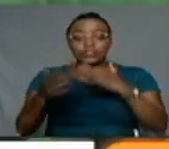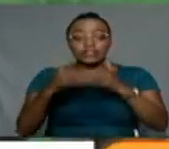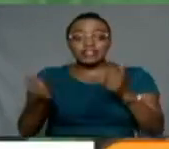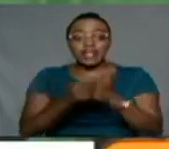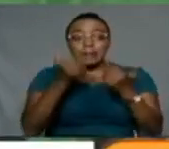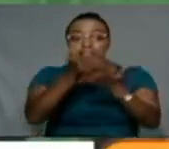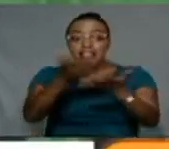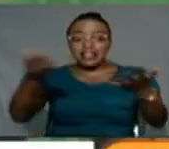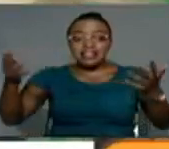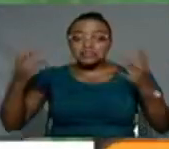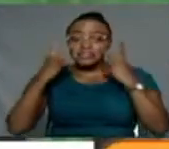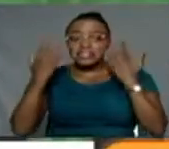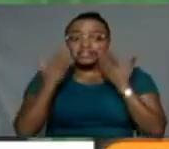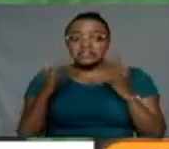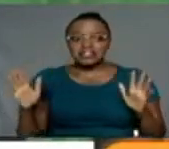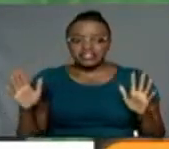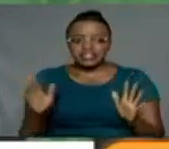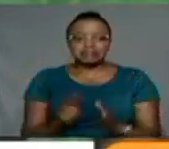huko na huko.